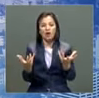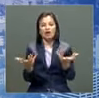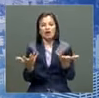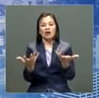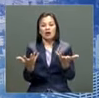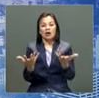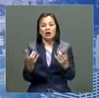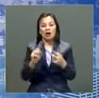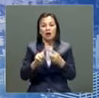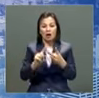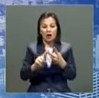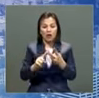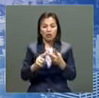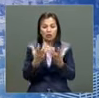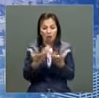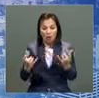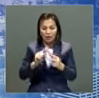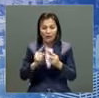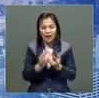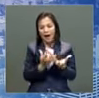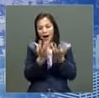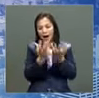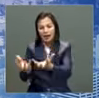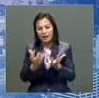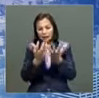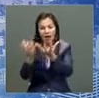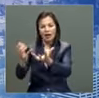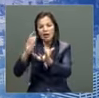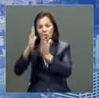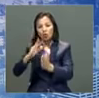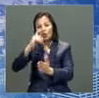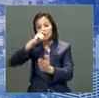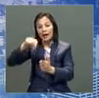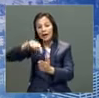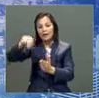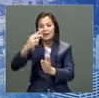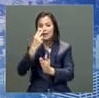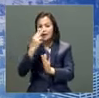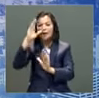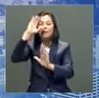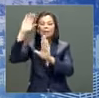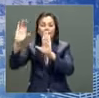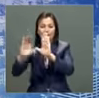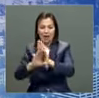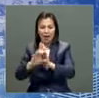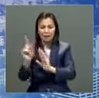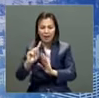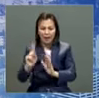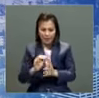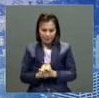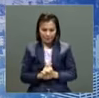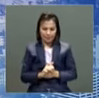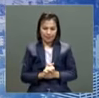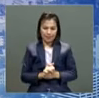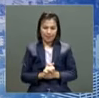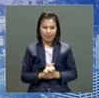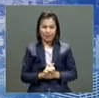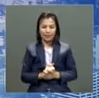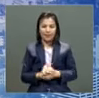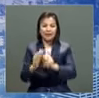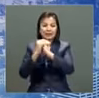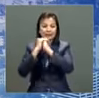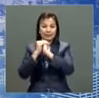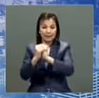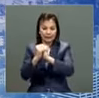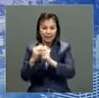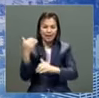พนะครับสิ่งอำนวยความสะดวกไปให้พี่น้องประชาชนคนไทยในต่างแดนผมก็เห็นภาพเหมือนกันนะครับว่าในทางจีนเนี่ย